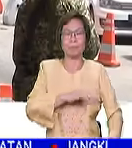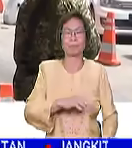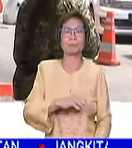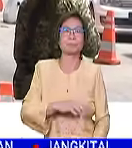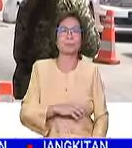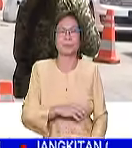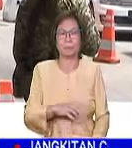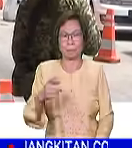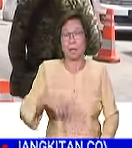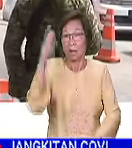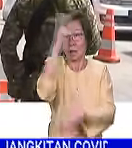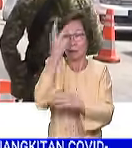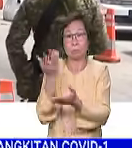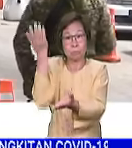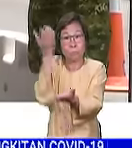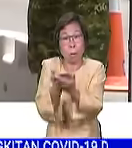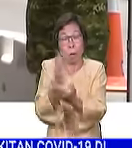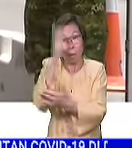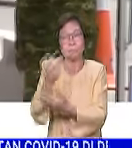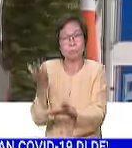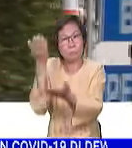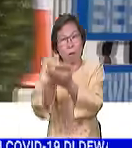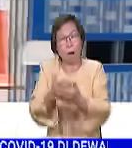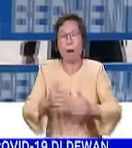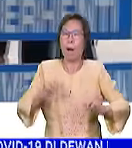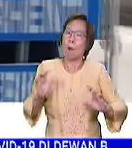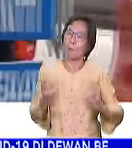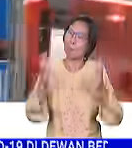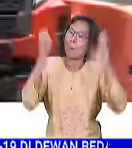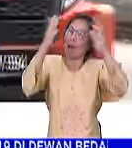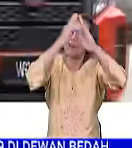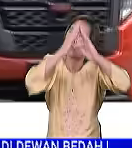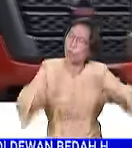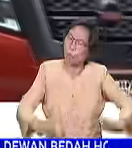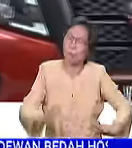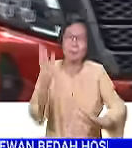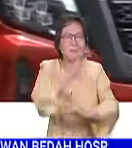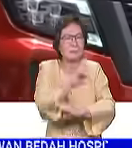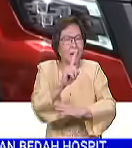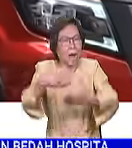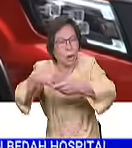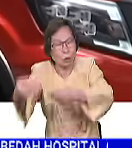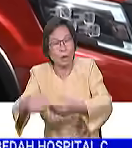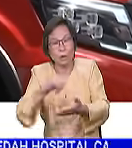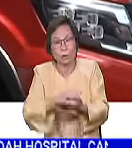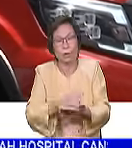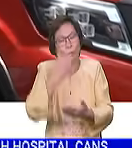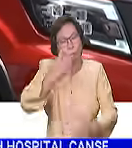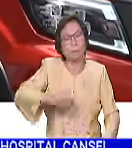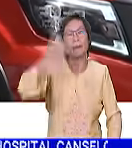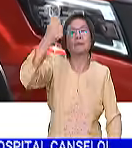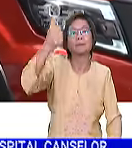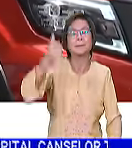yang disarankan oleh kerajaan, kita berayalah di rumah, kurangkan pergerakan kerana itulah yang